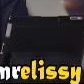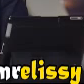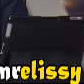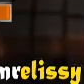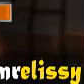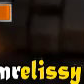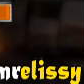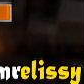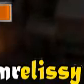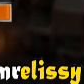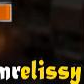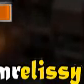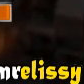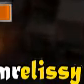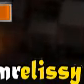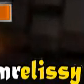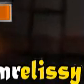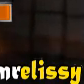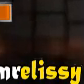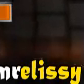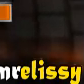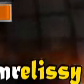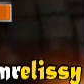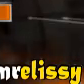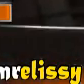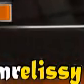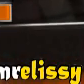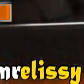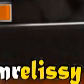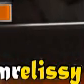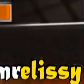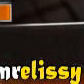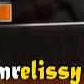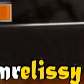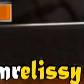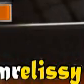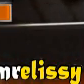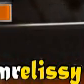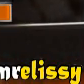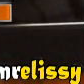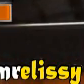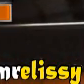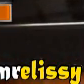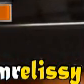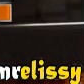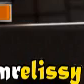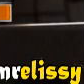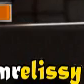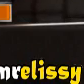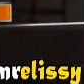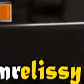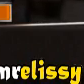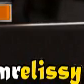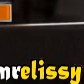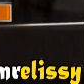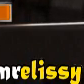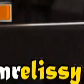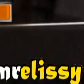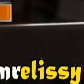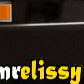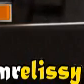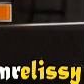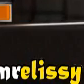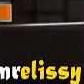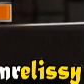ومشي، وبعد كده طلع على الطريق الدائري عند صفة اللبن على الطريق الدائري من فوق عند المحور بتاع صفة